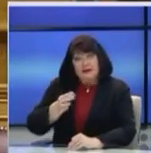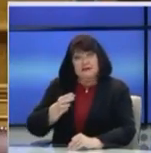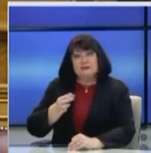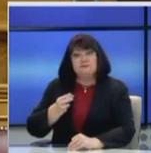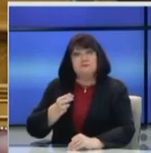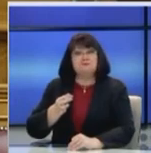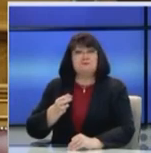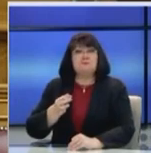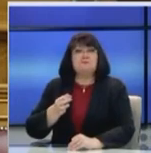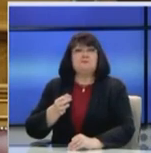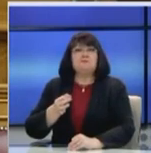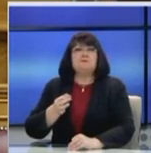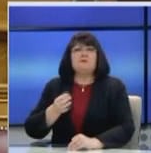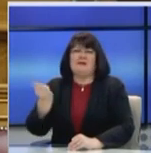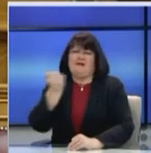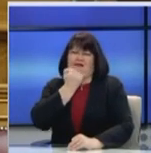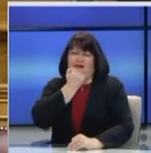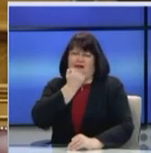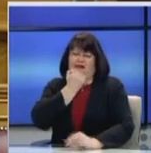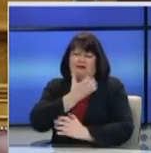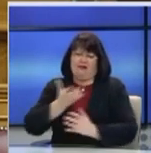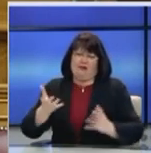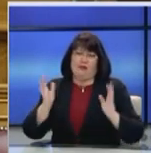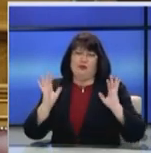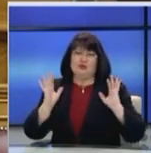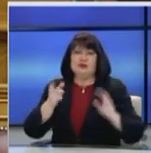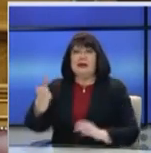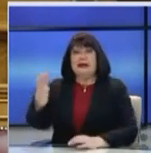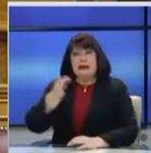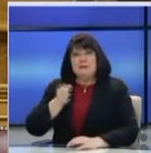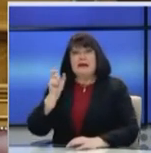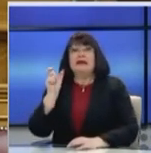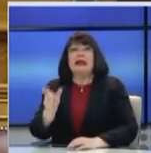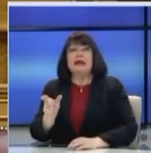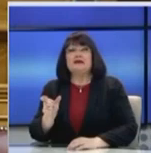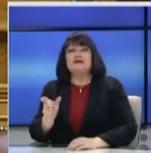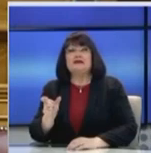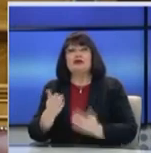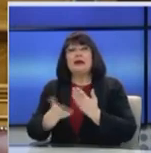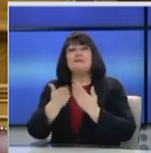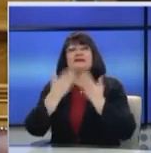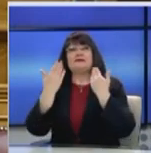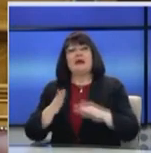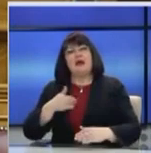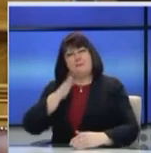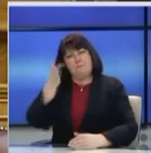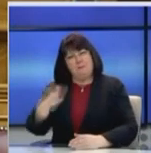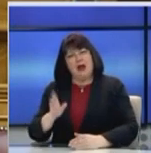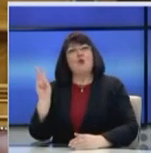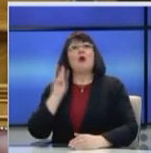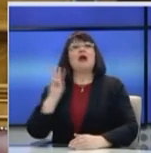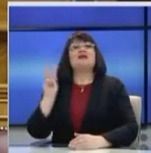είναι εντελώς, μα εντελώς εσφαλμένο. Είπατε επί λέξη ότι μετά την επίσκεψή μου στη